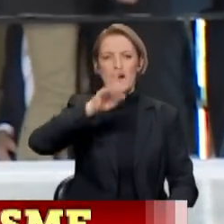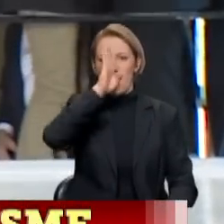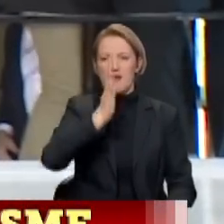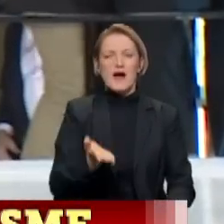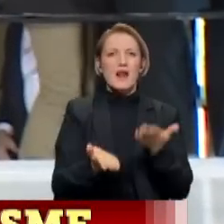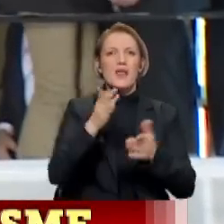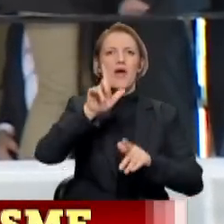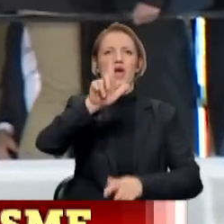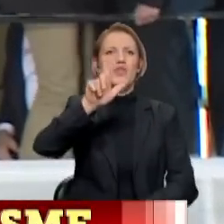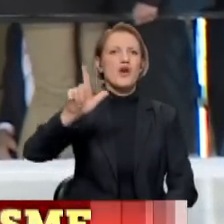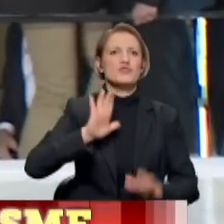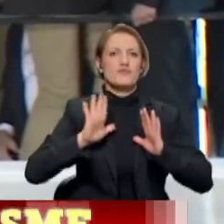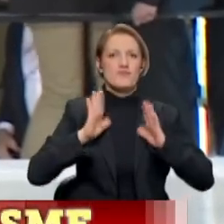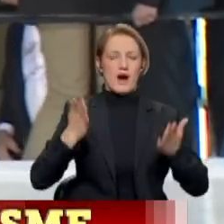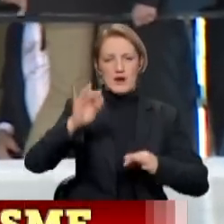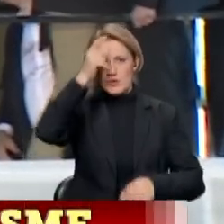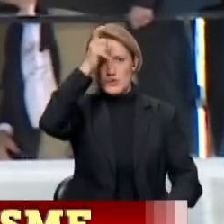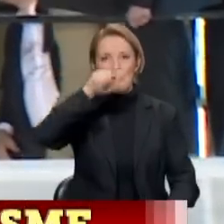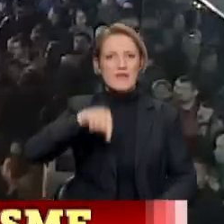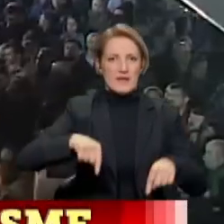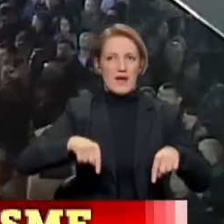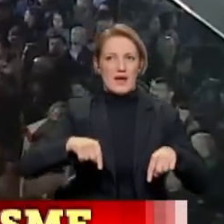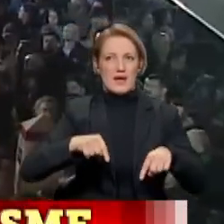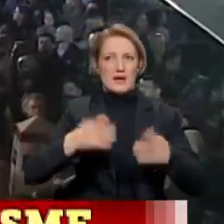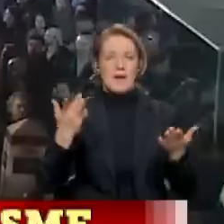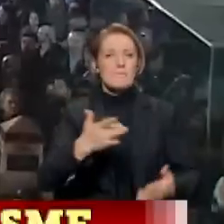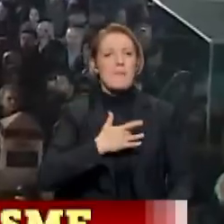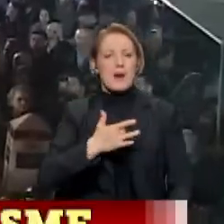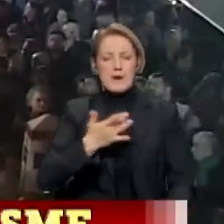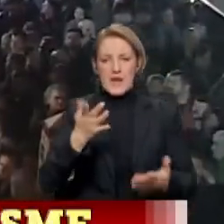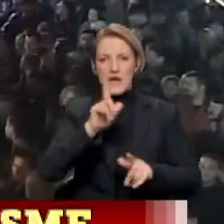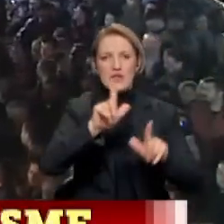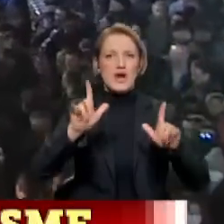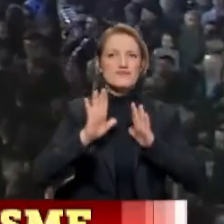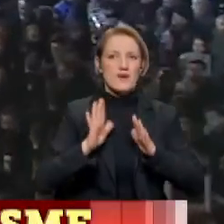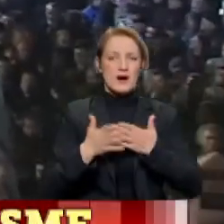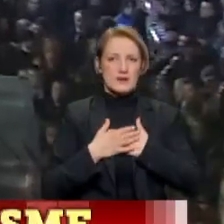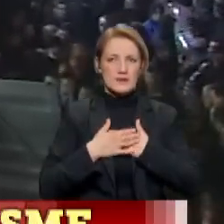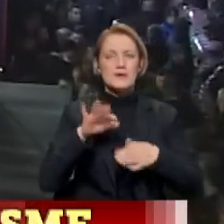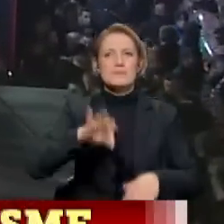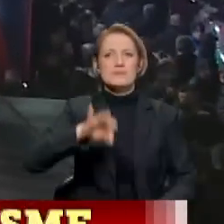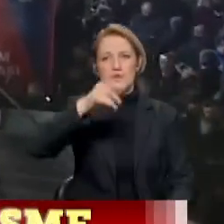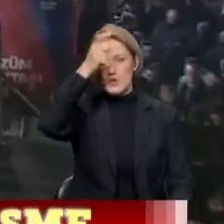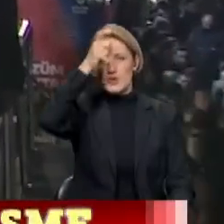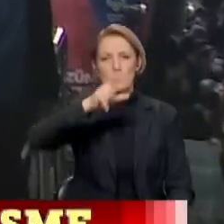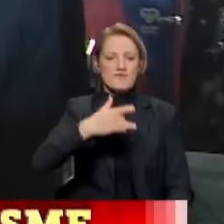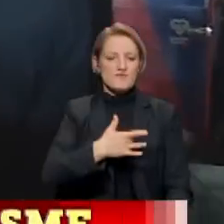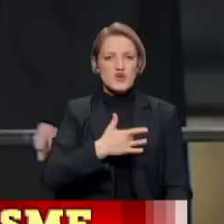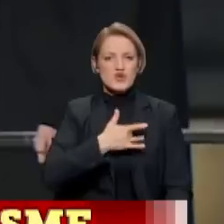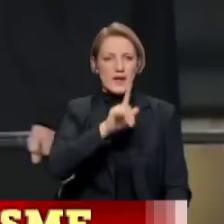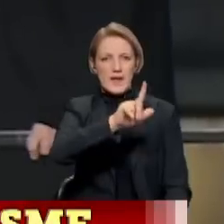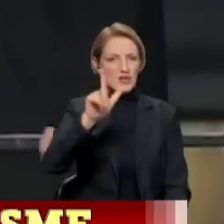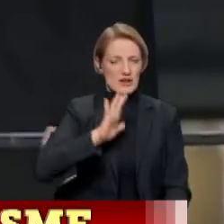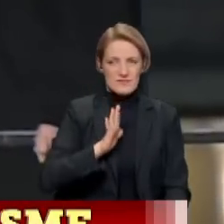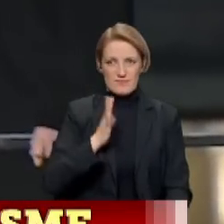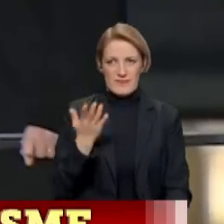adalete ihtiyacı var. Bu ülkenin merhamete ihtiyacı var. Bu ülkenin vicdana